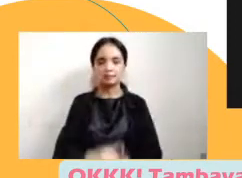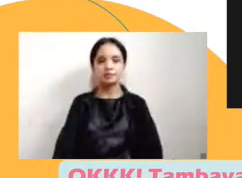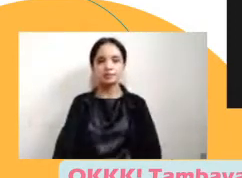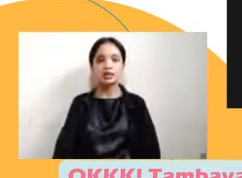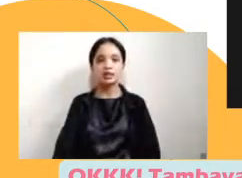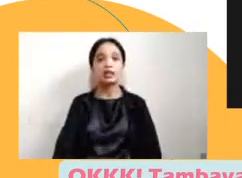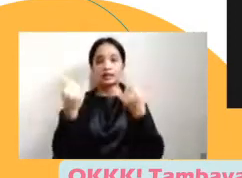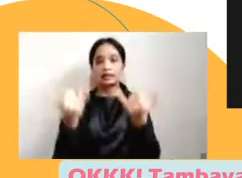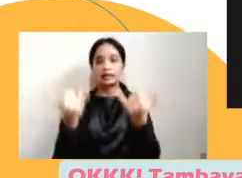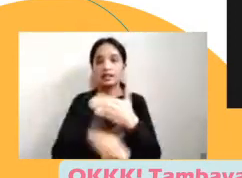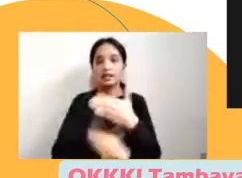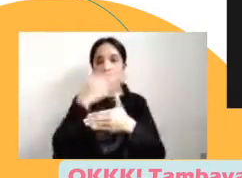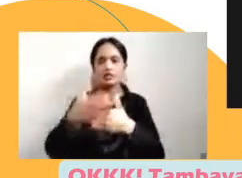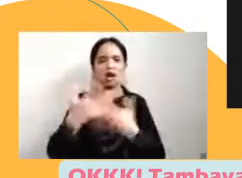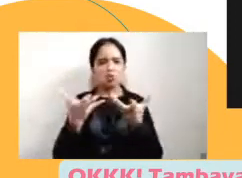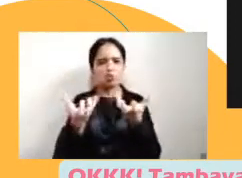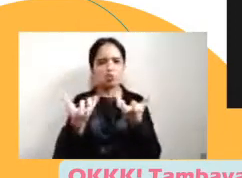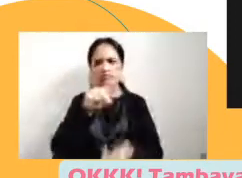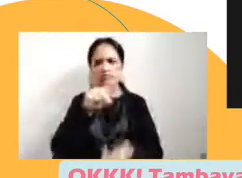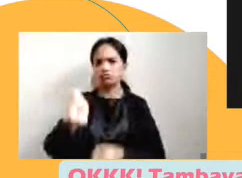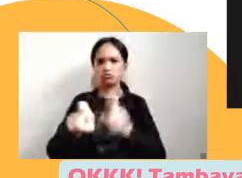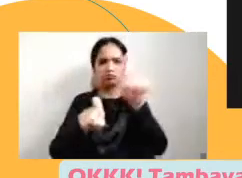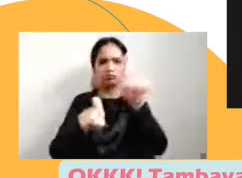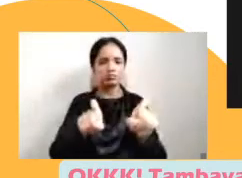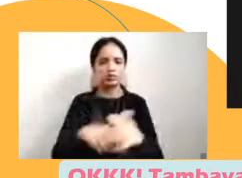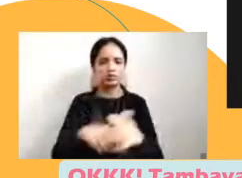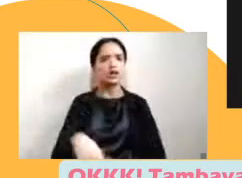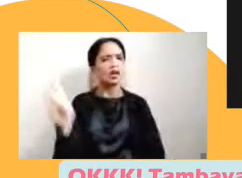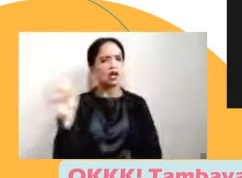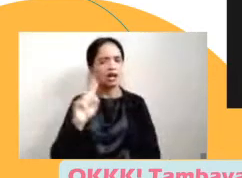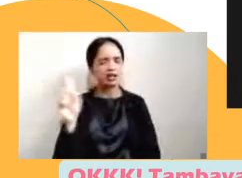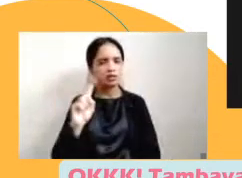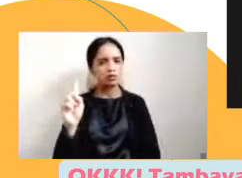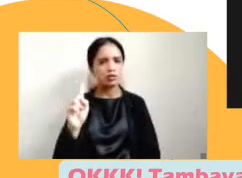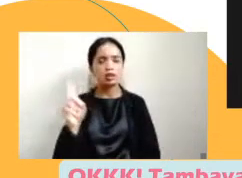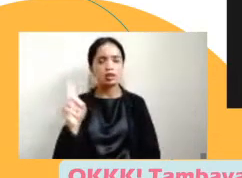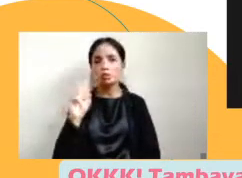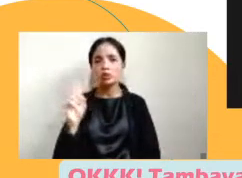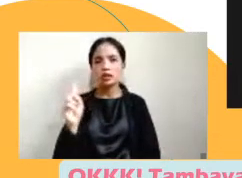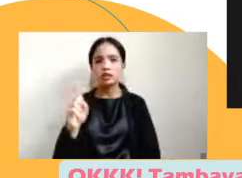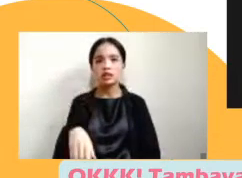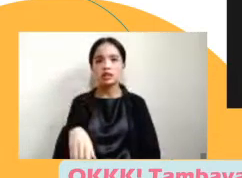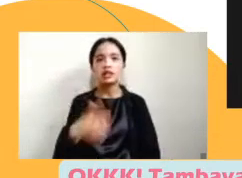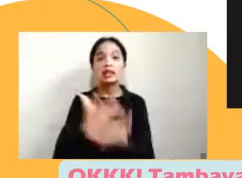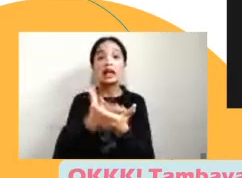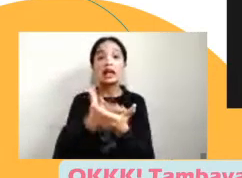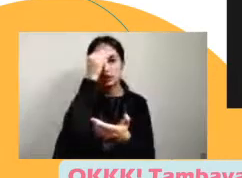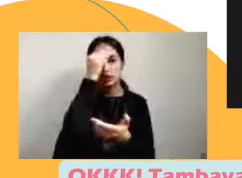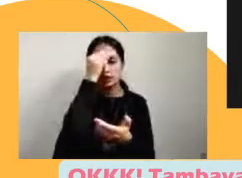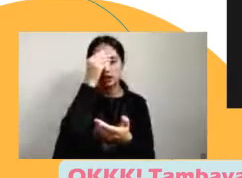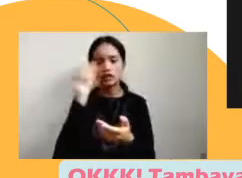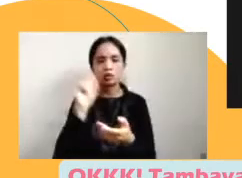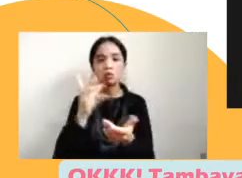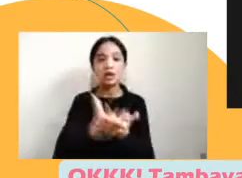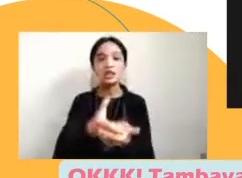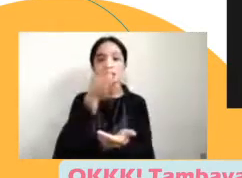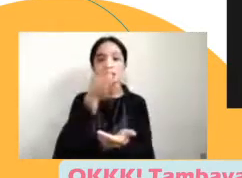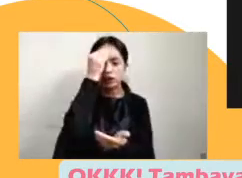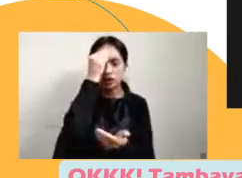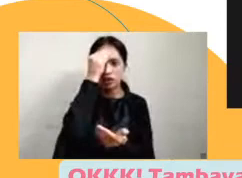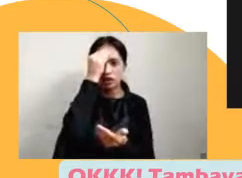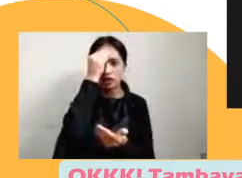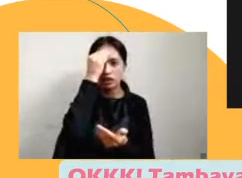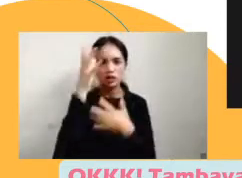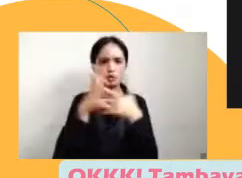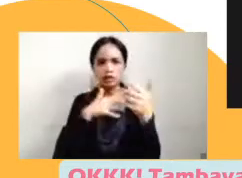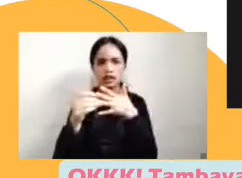naman gusto kong itanong mga katambayers, ano naman yung mga aral na iyong binitbit mula sa mga